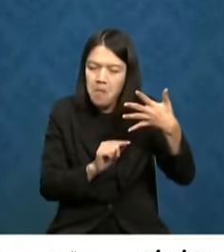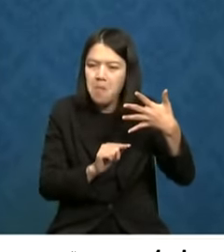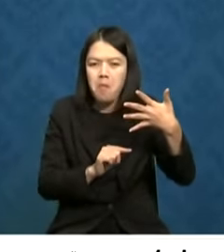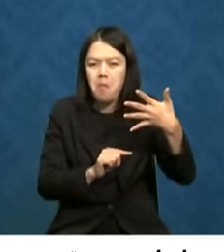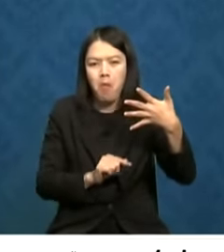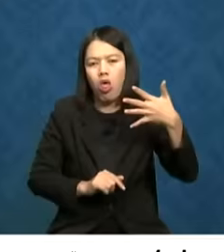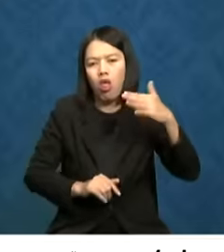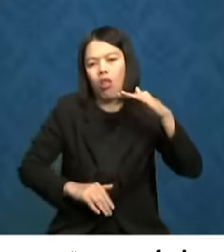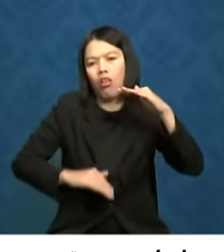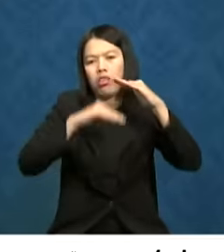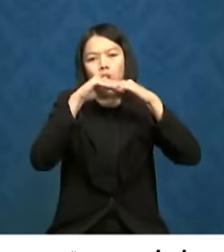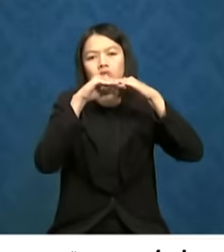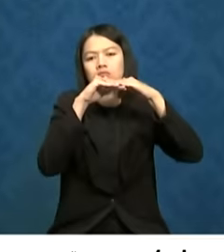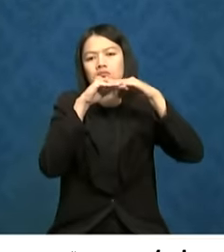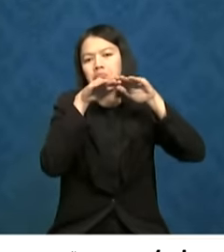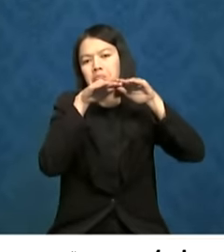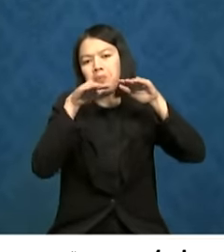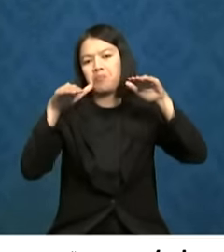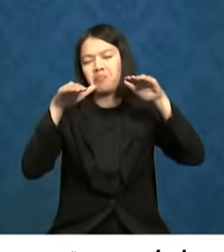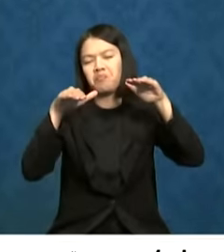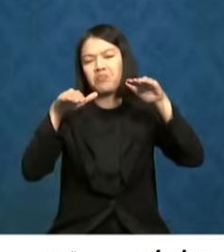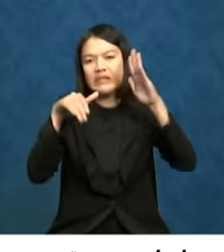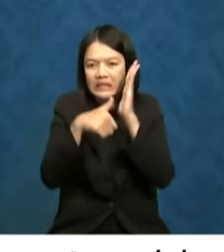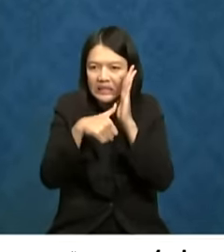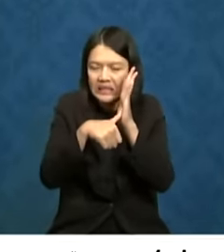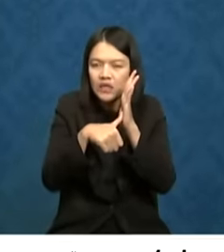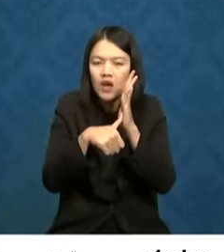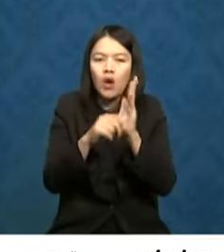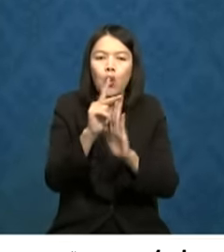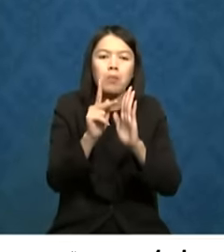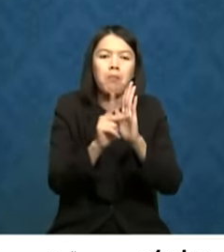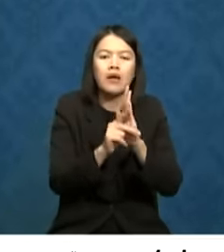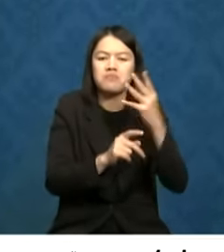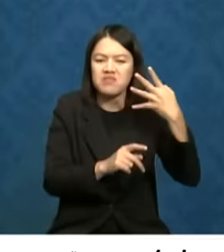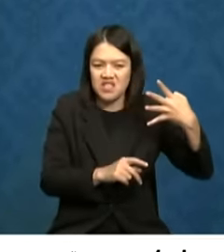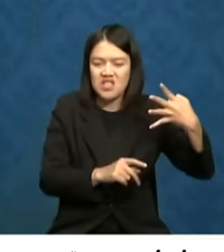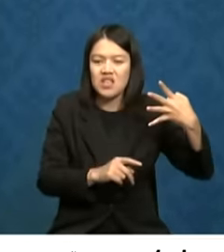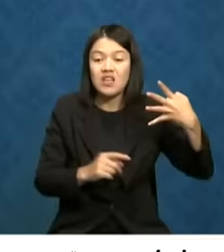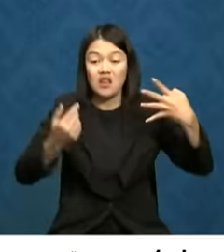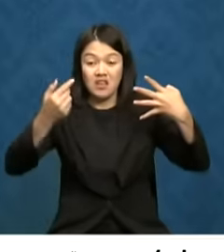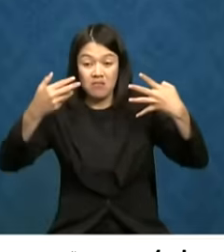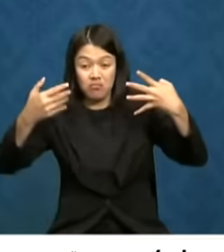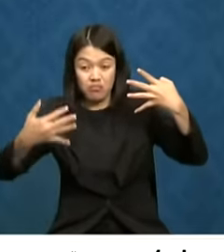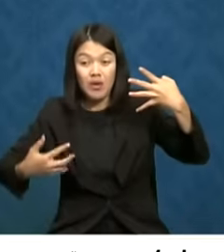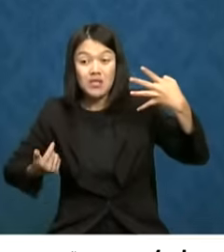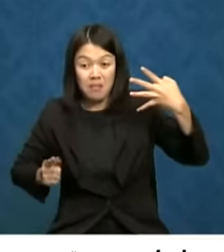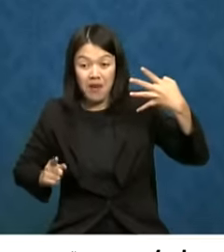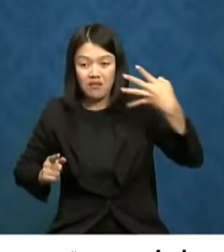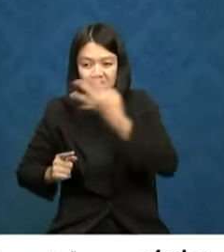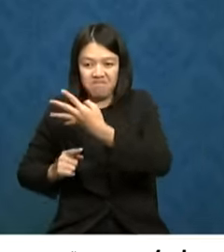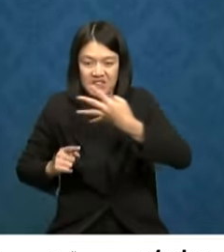เพดานตามที่กฎหมายกำหนดอย่างน้อย 4รายการจาก 11รายการซึ่งผม